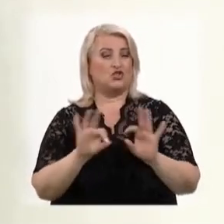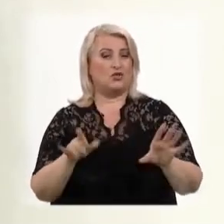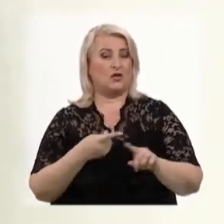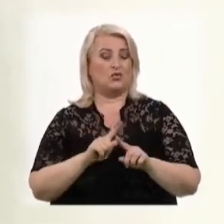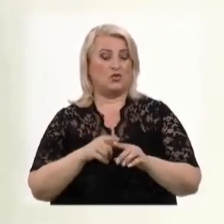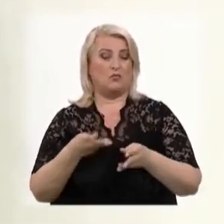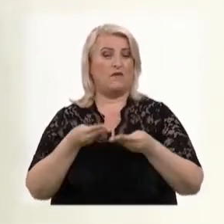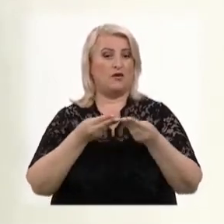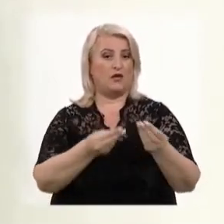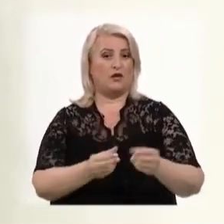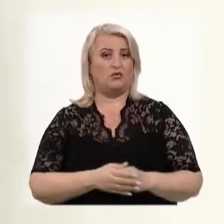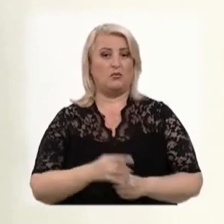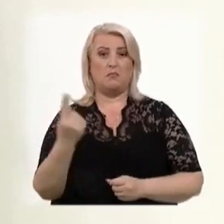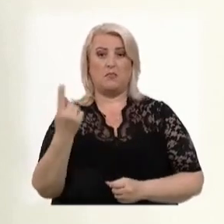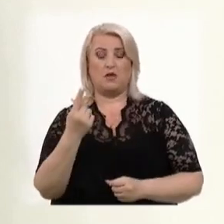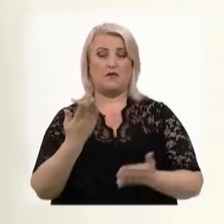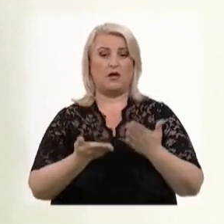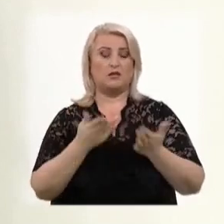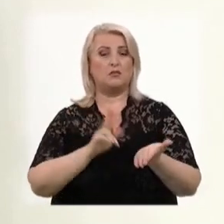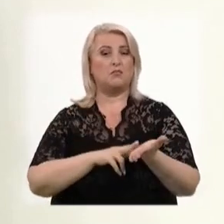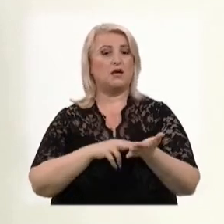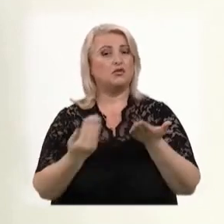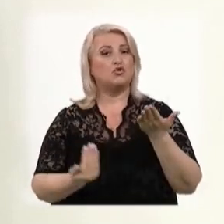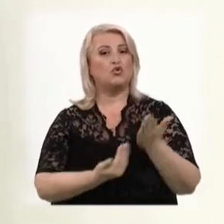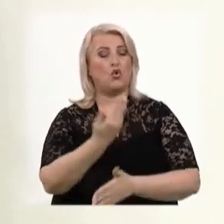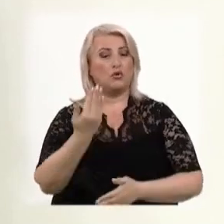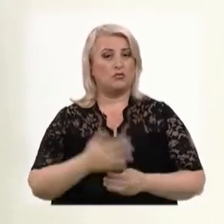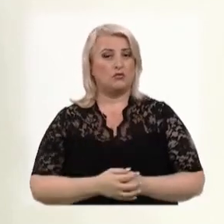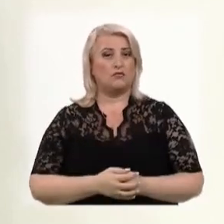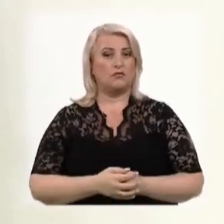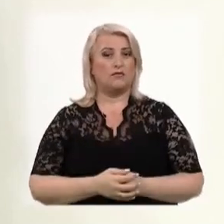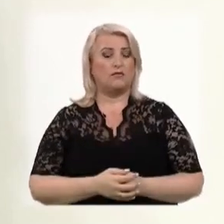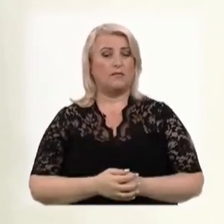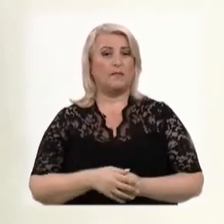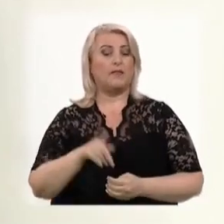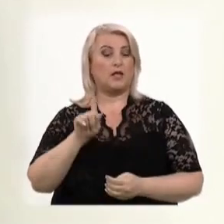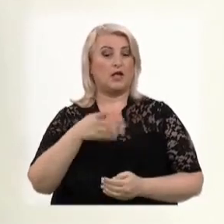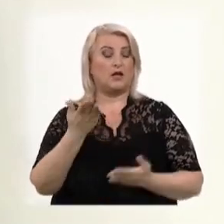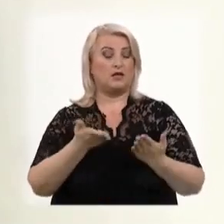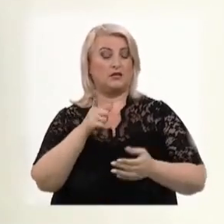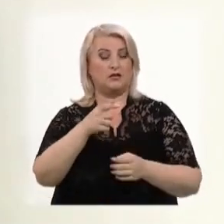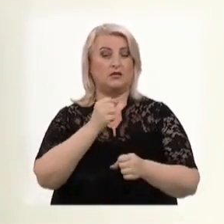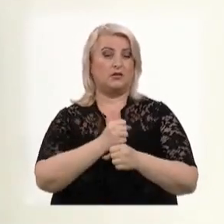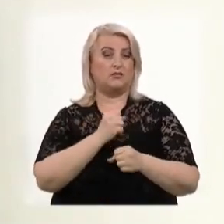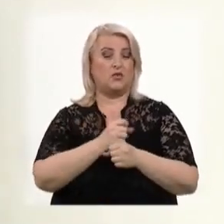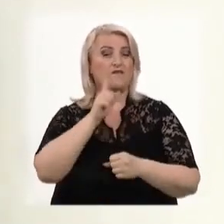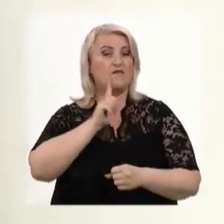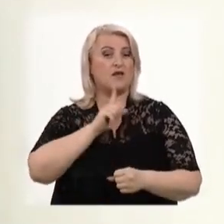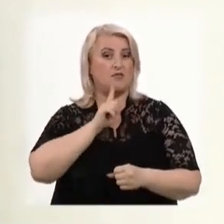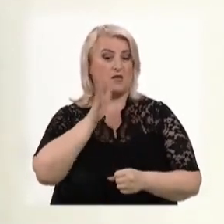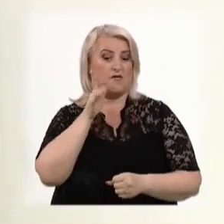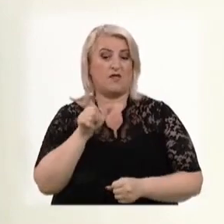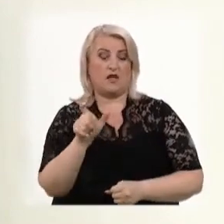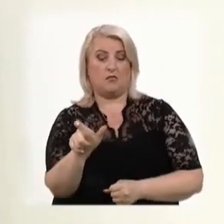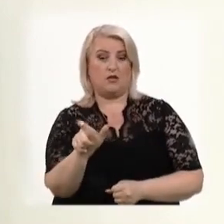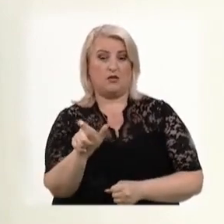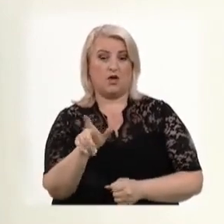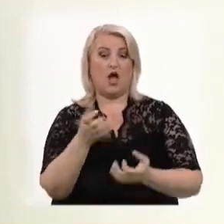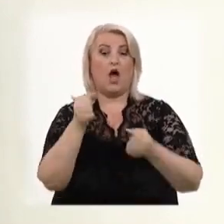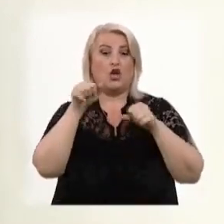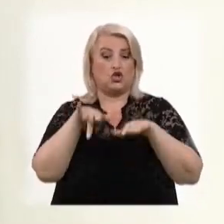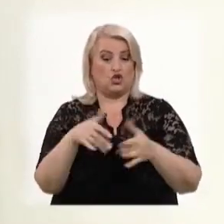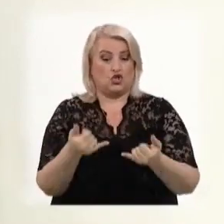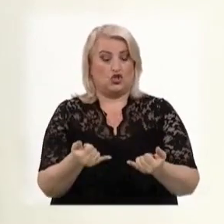primul este dacă brandul este nou chiar dacă tu ești din industria sezonieră și decizie o fac acuma